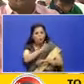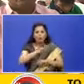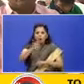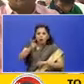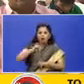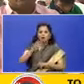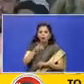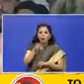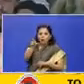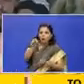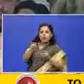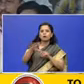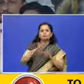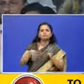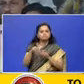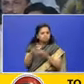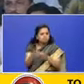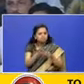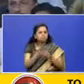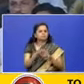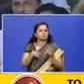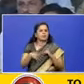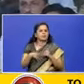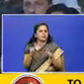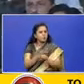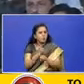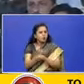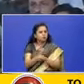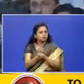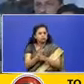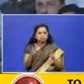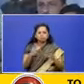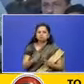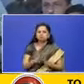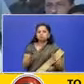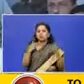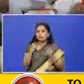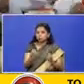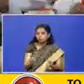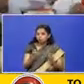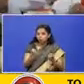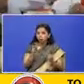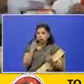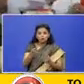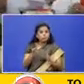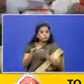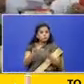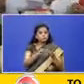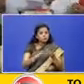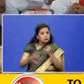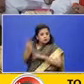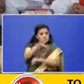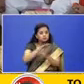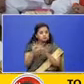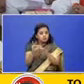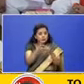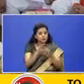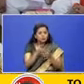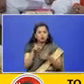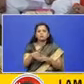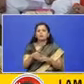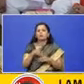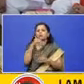की और मिलकर काम करने की स्पिरिट जितनी मजबूत होगी, देश उतना ही आगे